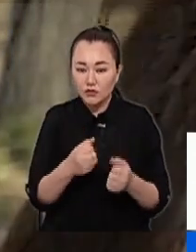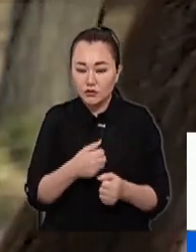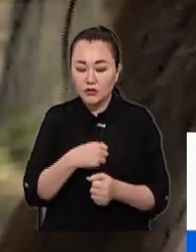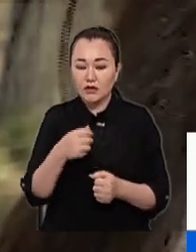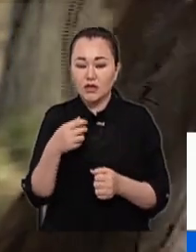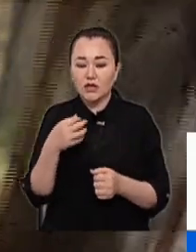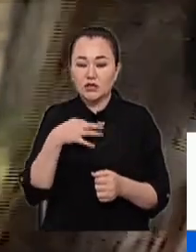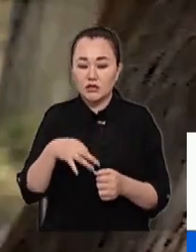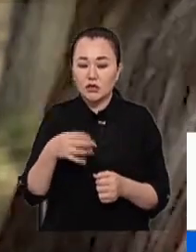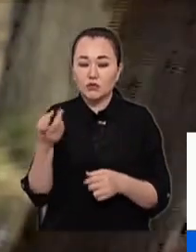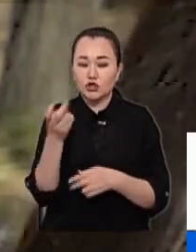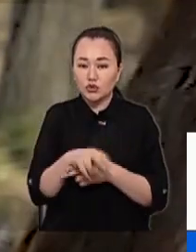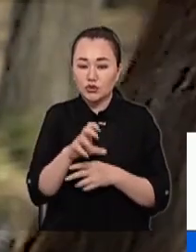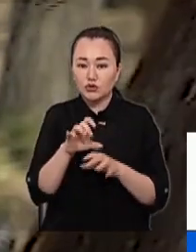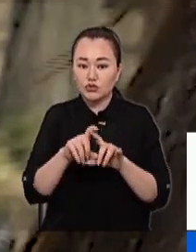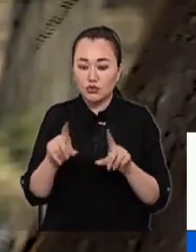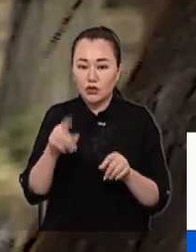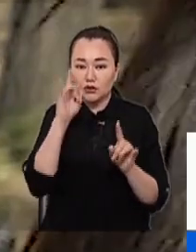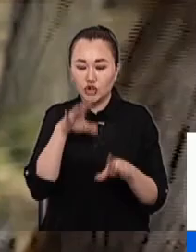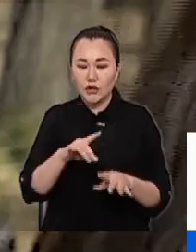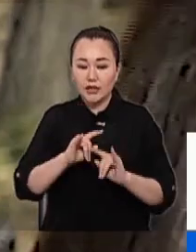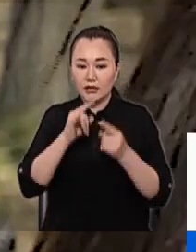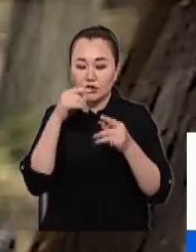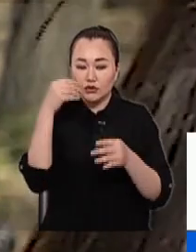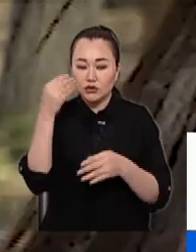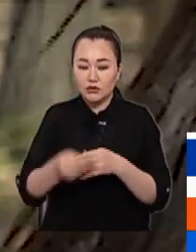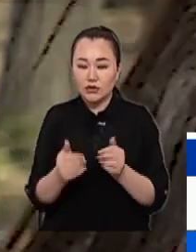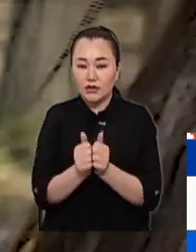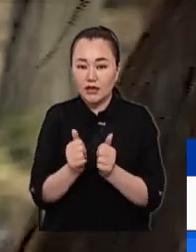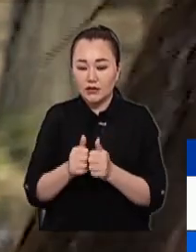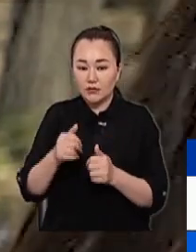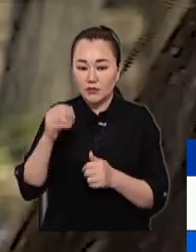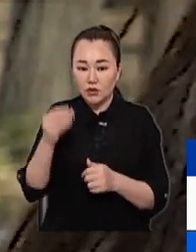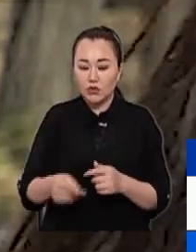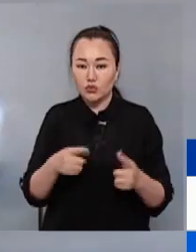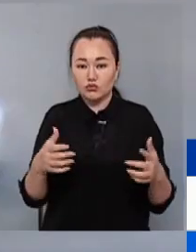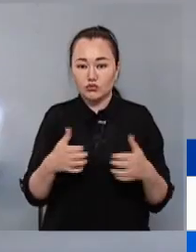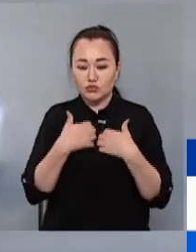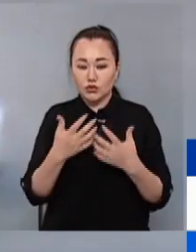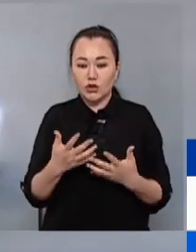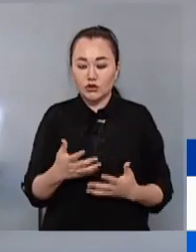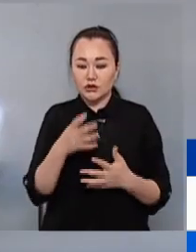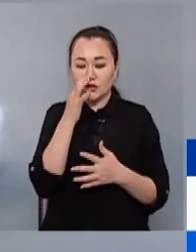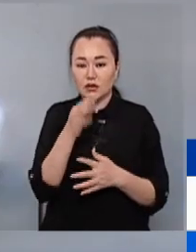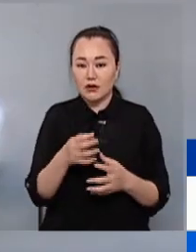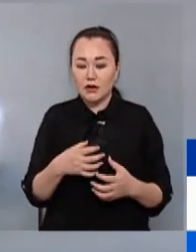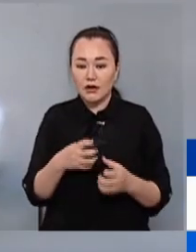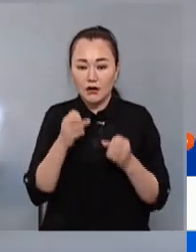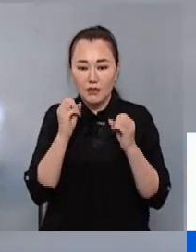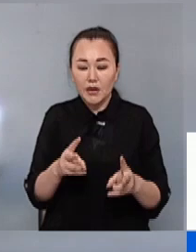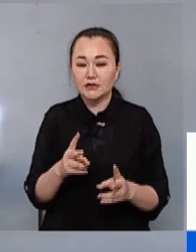шел со школы, и на него неожиданно упал кирпич. Точнее, рядом упал. Он испугался, конечно. Стало опасно